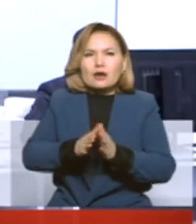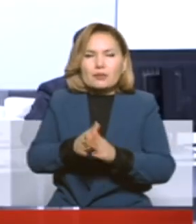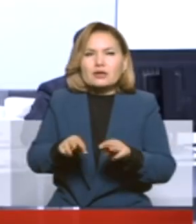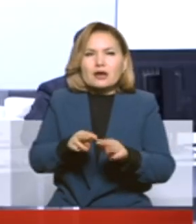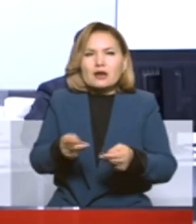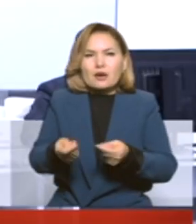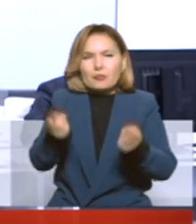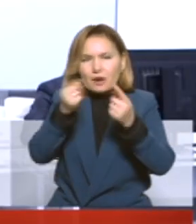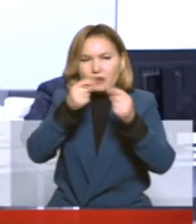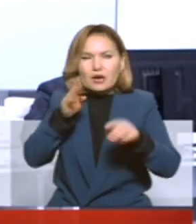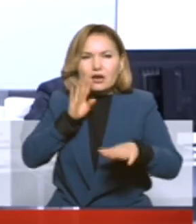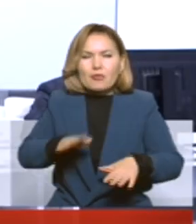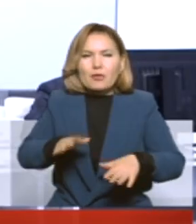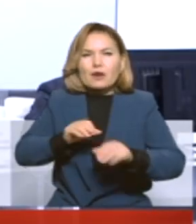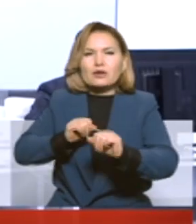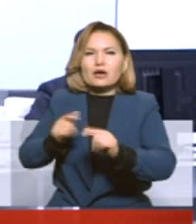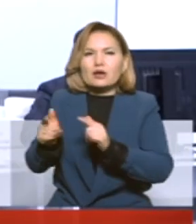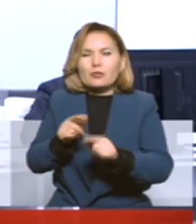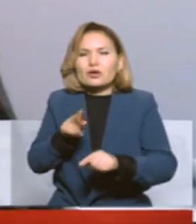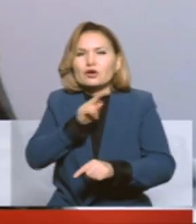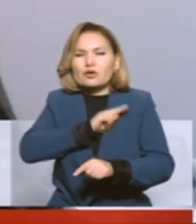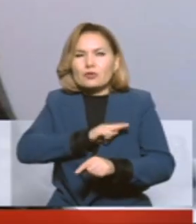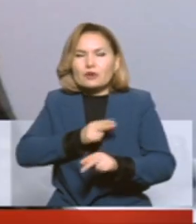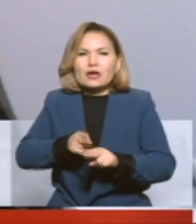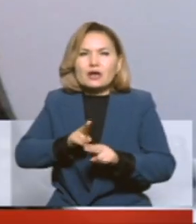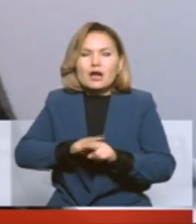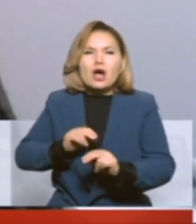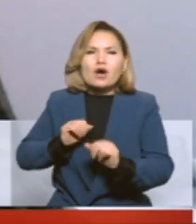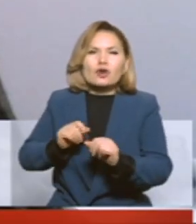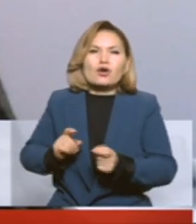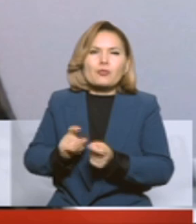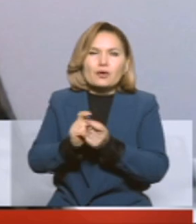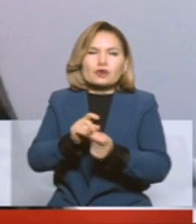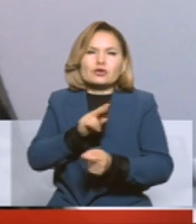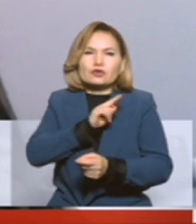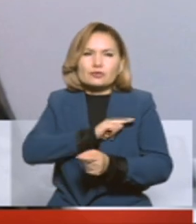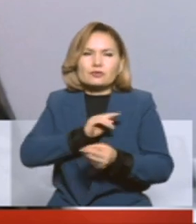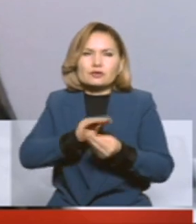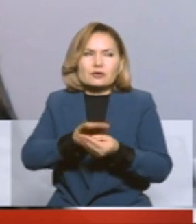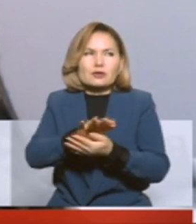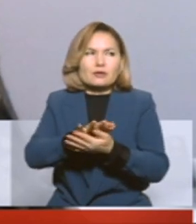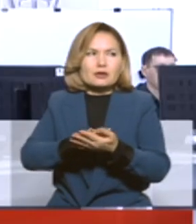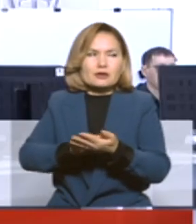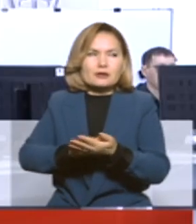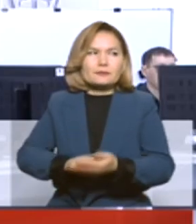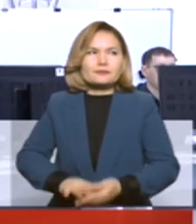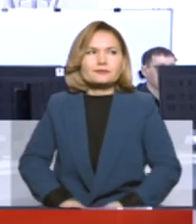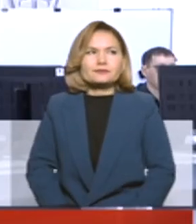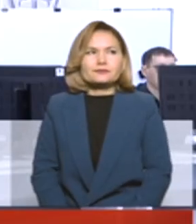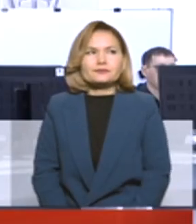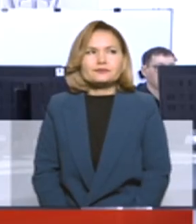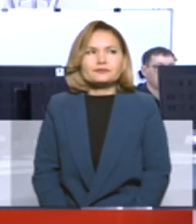министрлігінің мәліметінше тасқынның алдын алу және оның салдарымен күрес жұмыстары жалғасып жатыр.